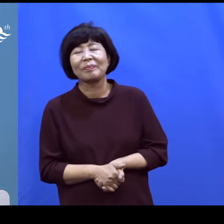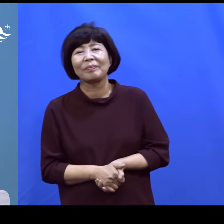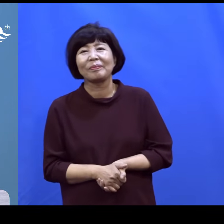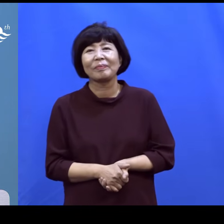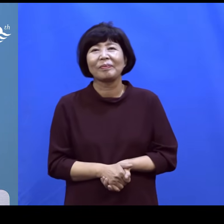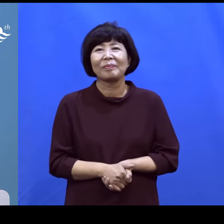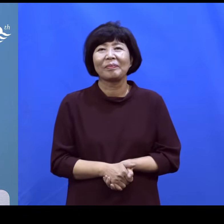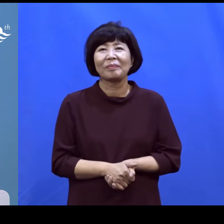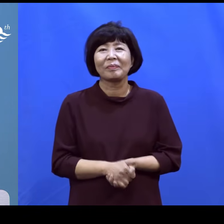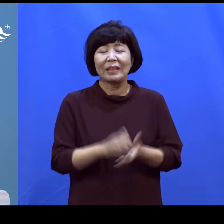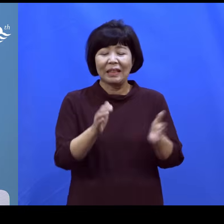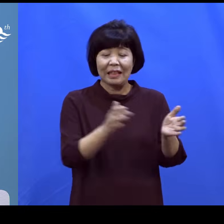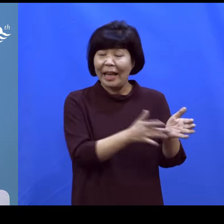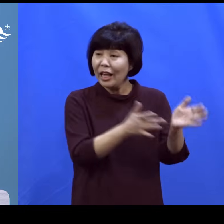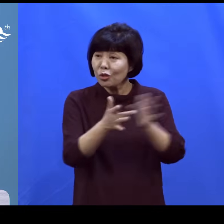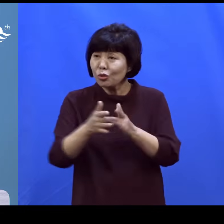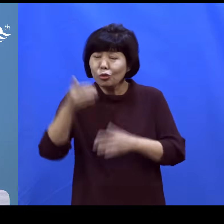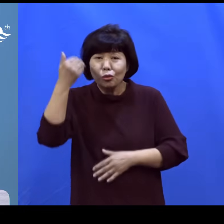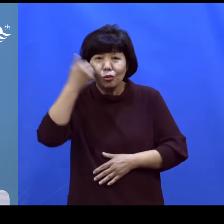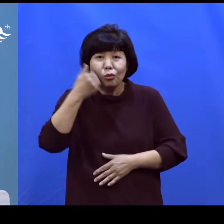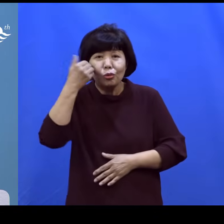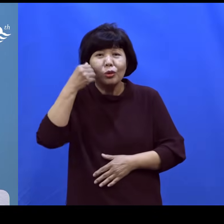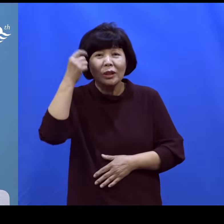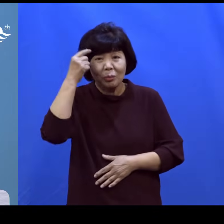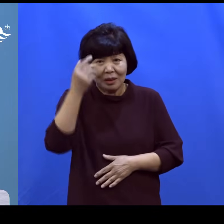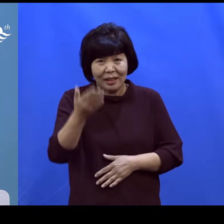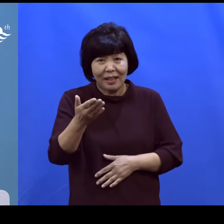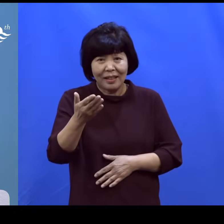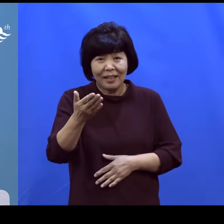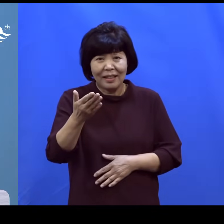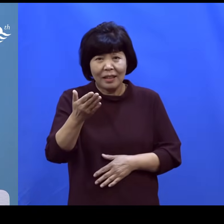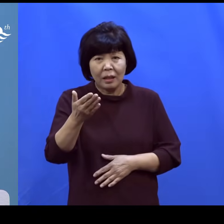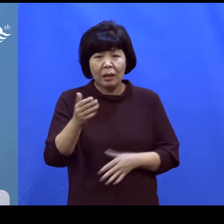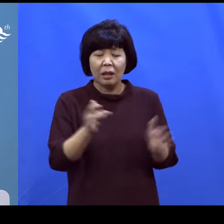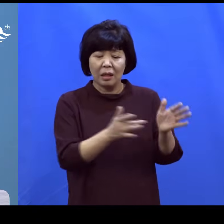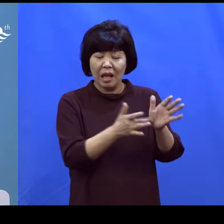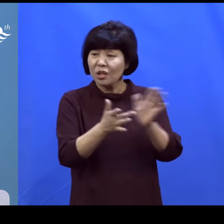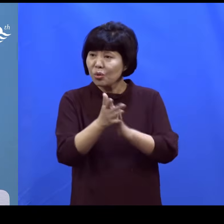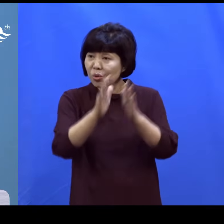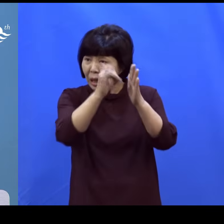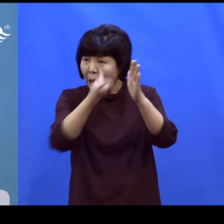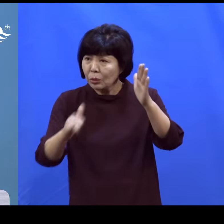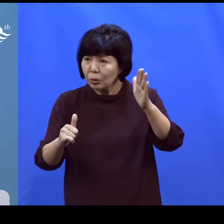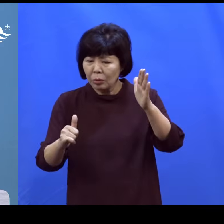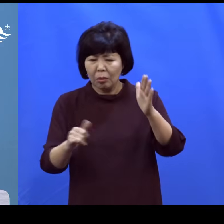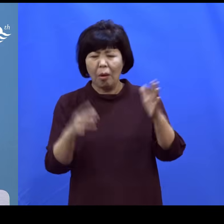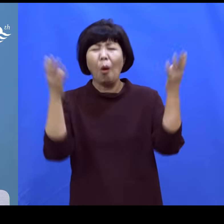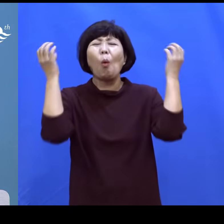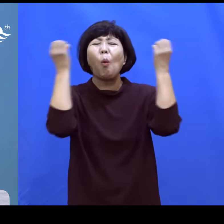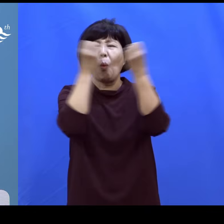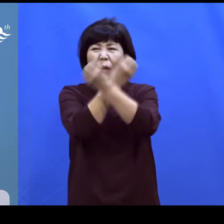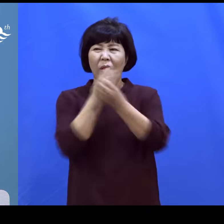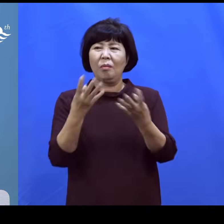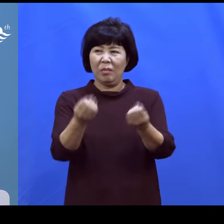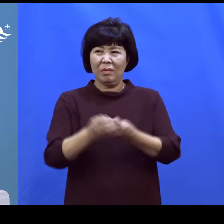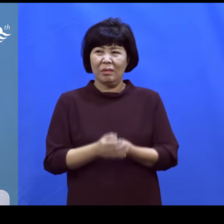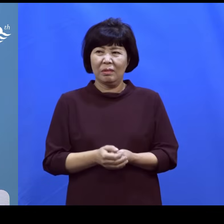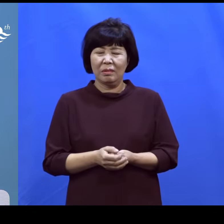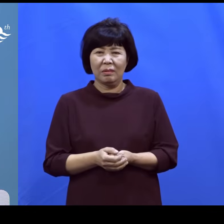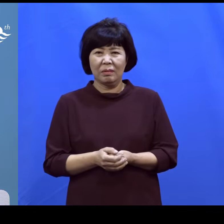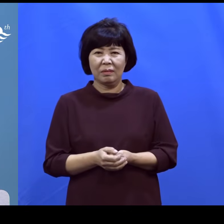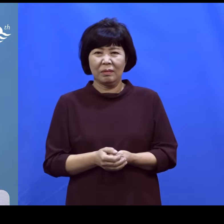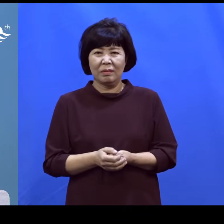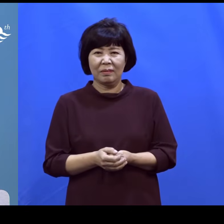겁니다. 그래서 육신에 가까이 있던 예수님의 가족들도 예수를 계속 오해하죠. 그죠?